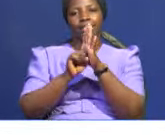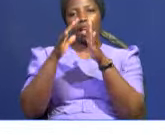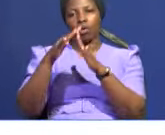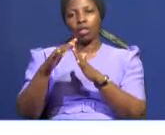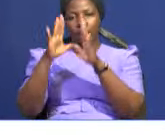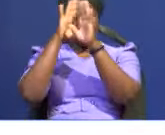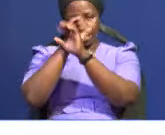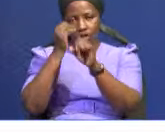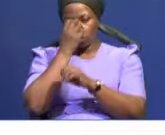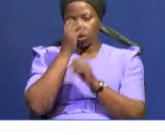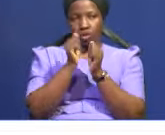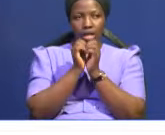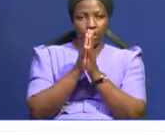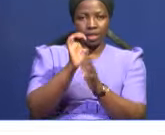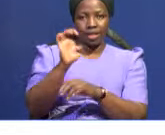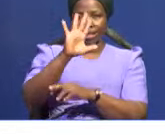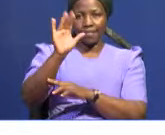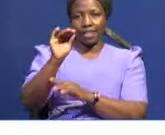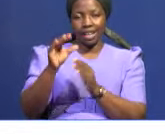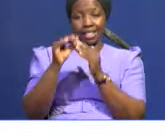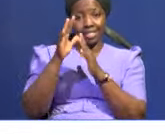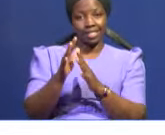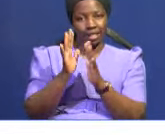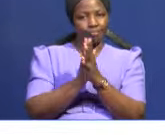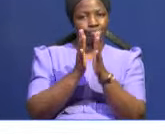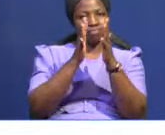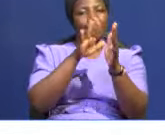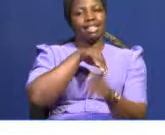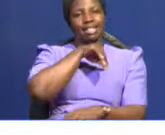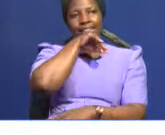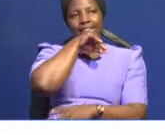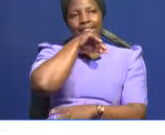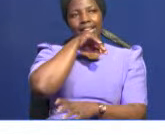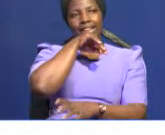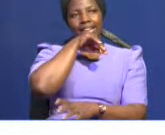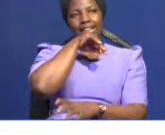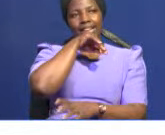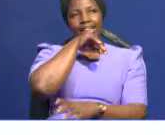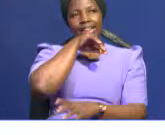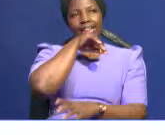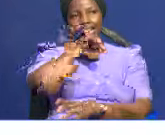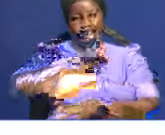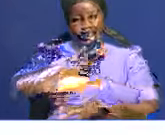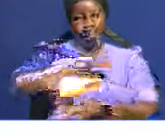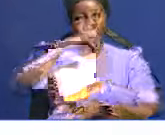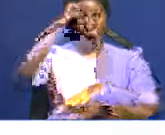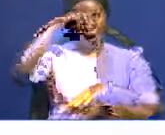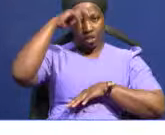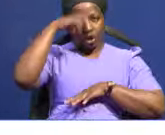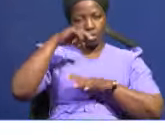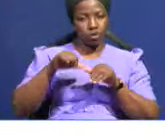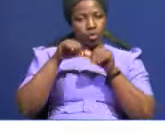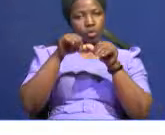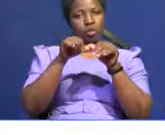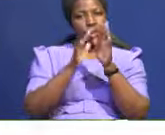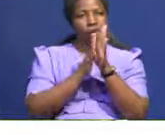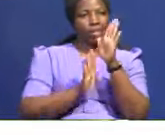walimpongeza Raila wakisema ana ufahamu wa kutosha kuhusu masuala kufanikisha humu Afrika.